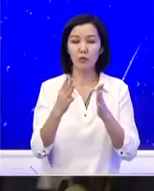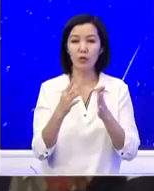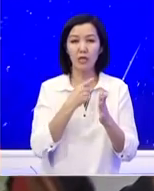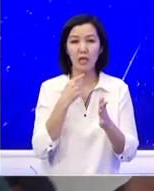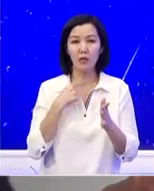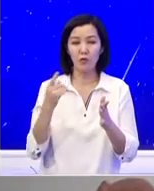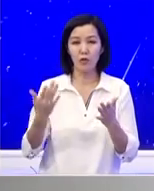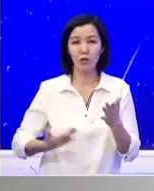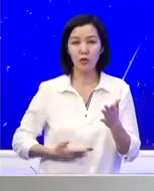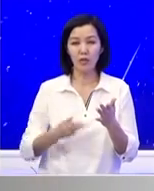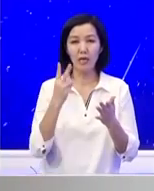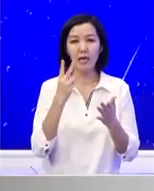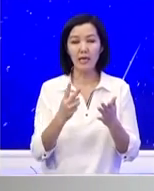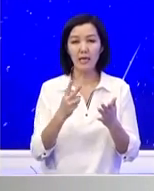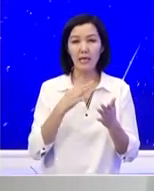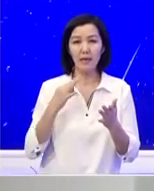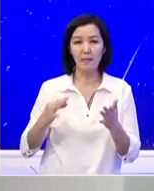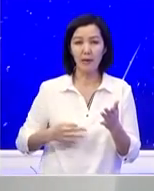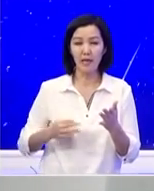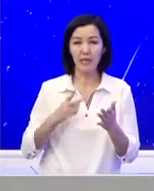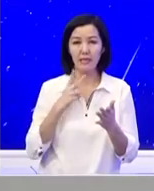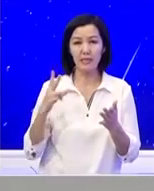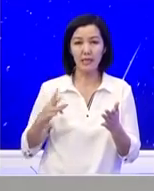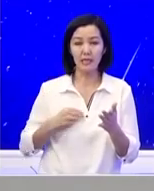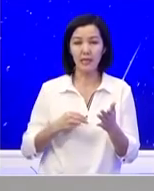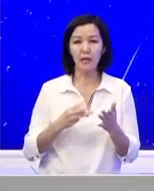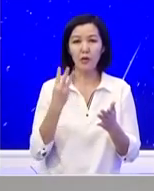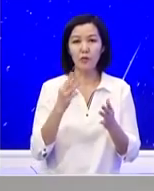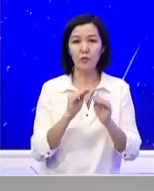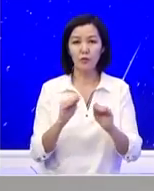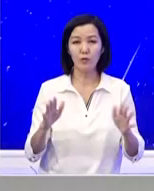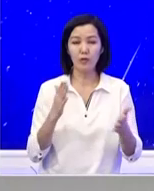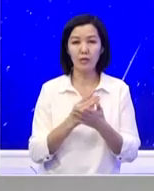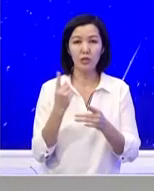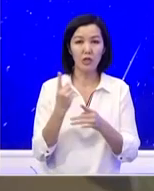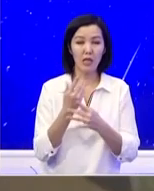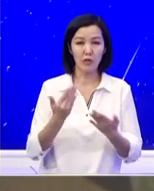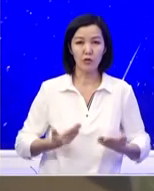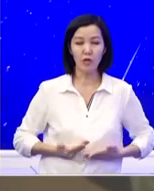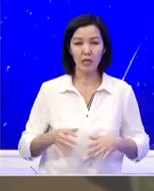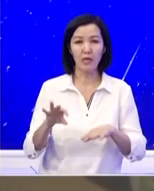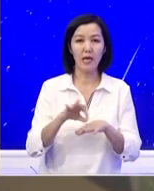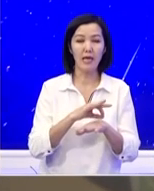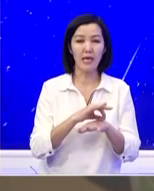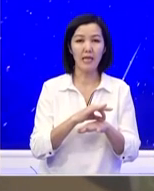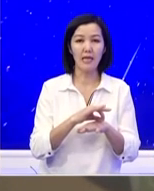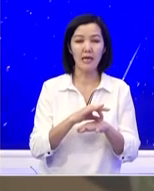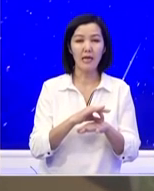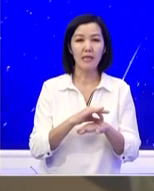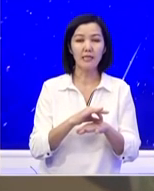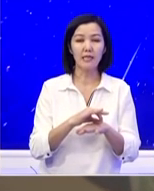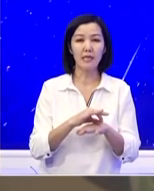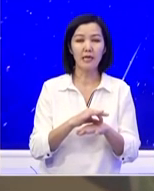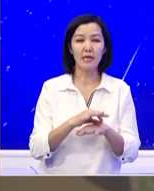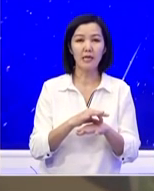тұрғыны. Екі баласынан 3 немере, 3 шөбересі бар. Дегенмен қария қазір жалғыз тұрады. Жары өмірден озған, ал балалары